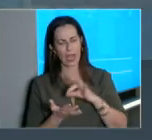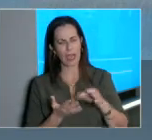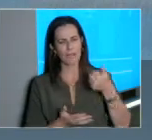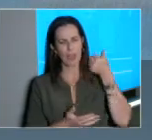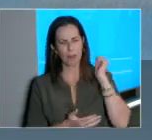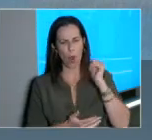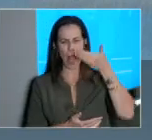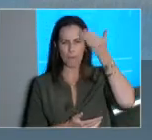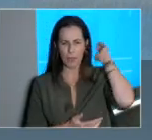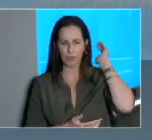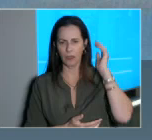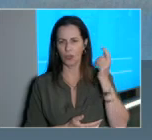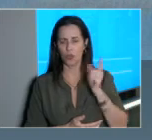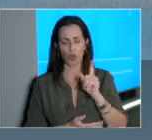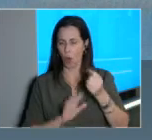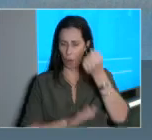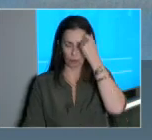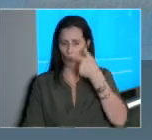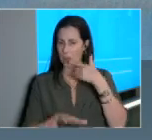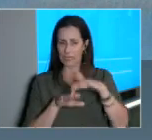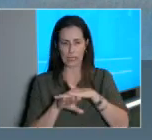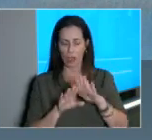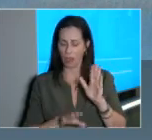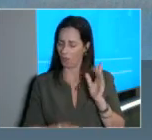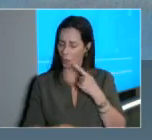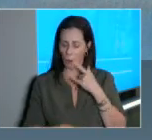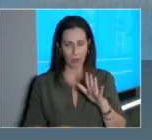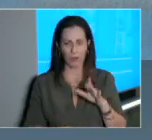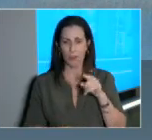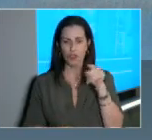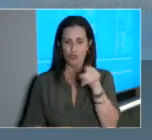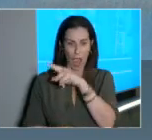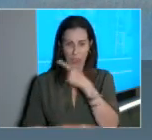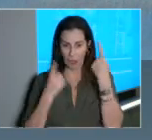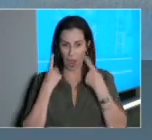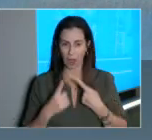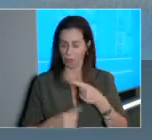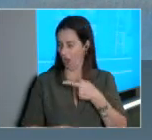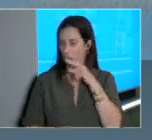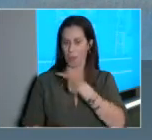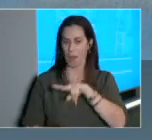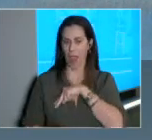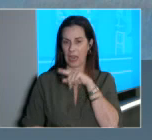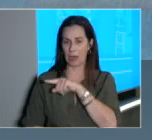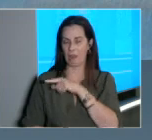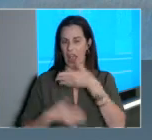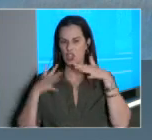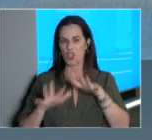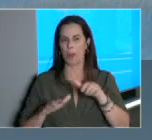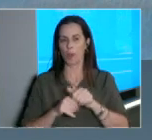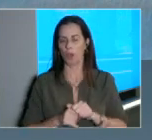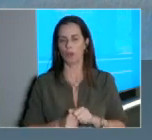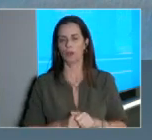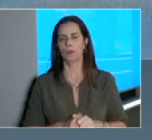אתמול יאיר לפיד, שהוא לא מתחרט ולא מתנצל, ואומר בעצמו שאתם אלה שמובילים את השיח האנטישמי במרכאות.